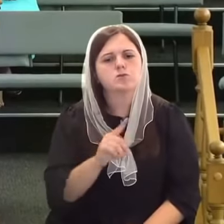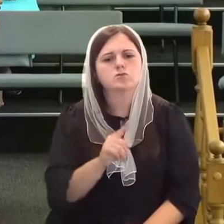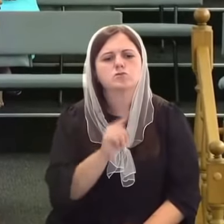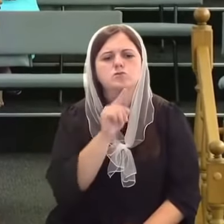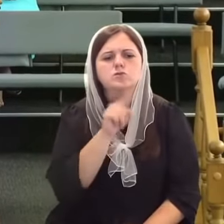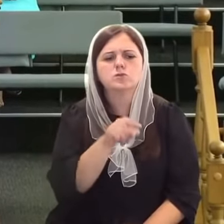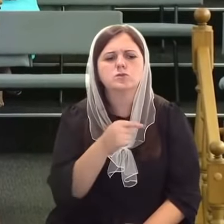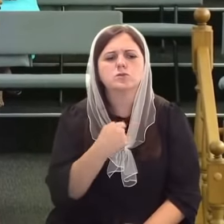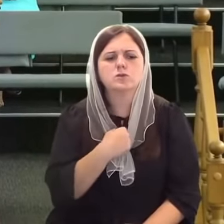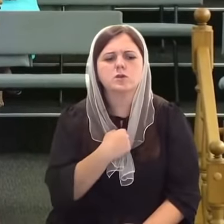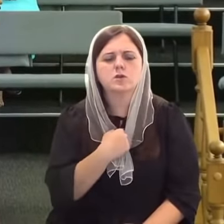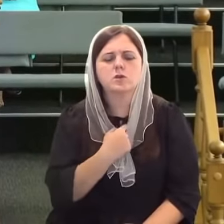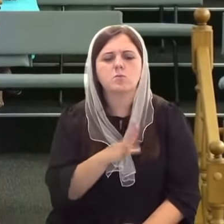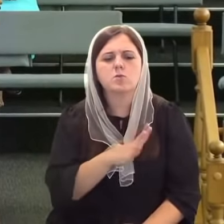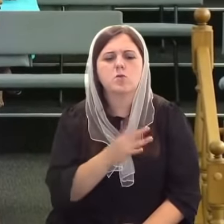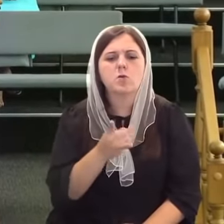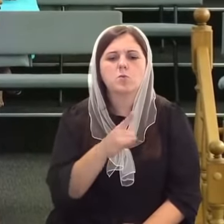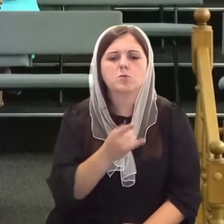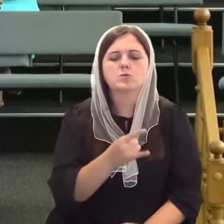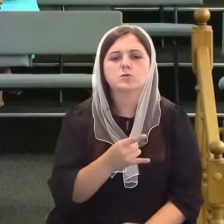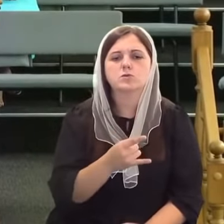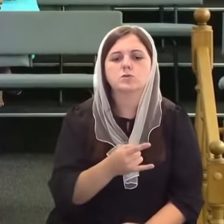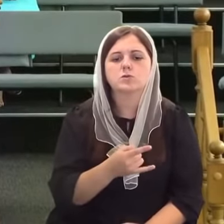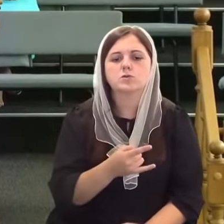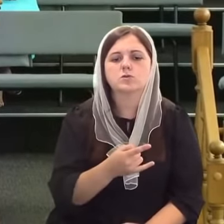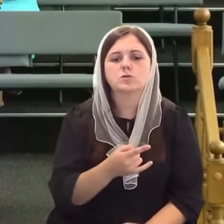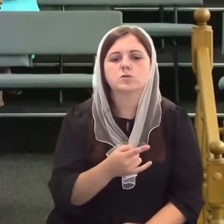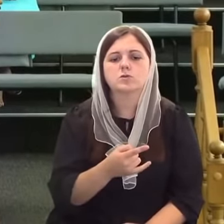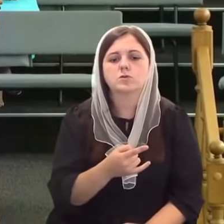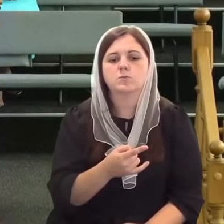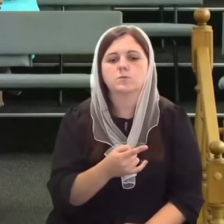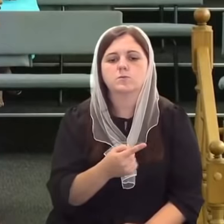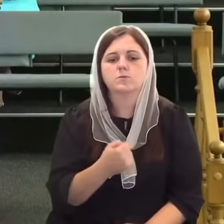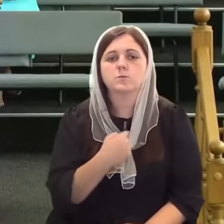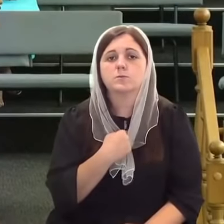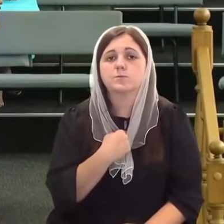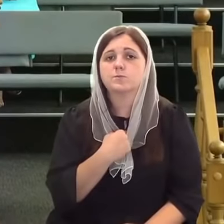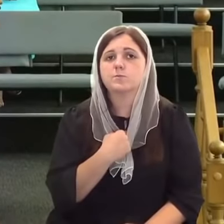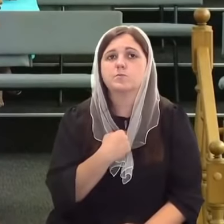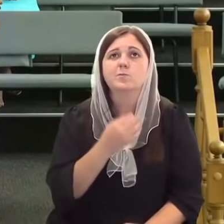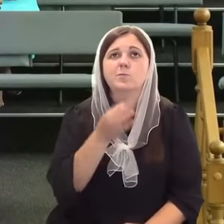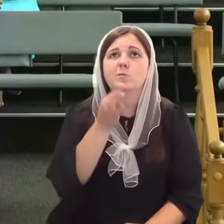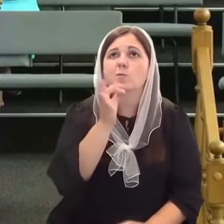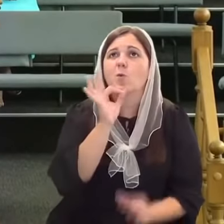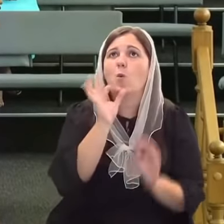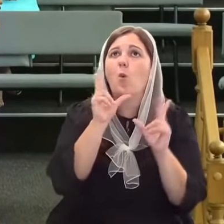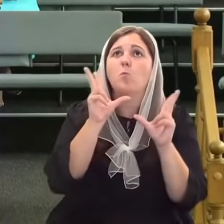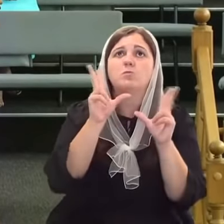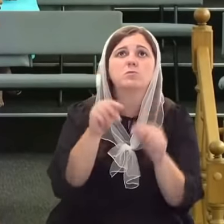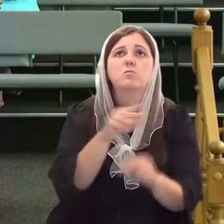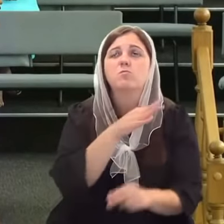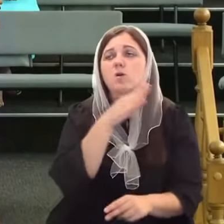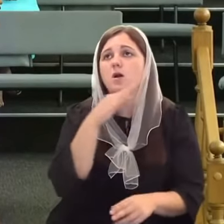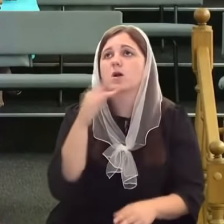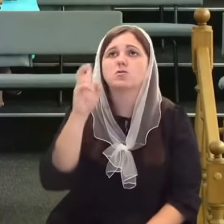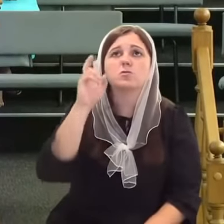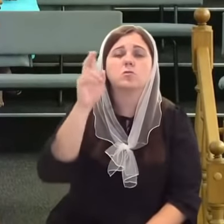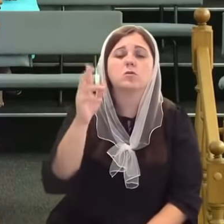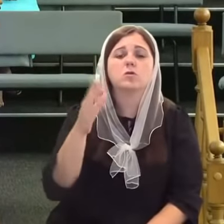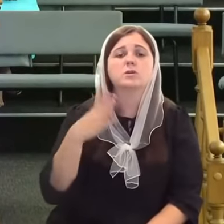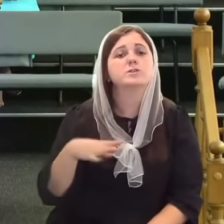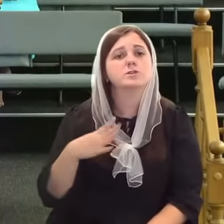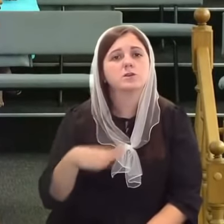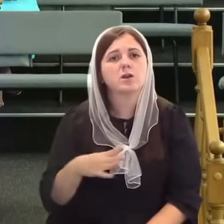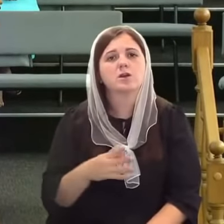машине, находясь в ожидании чуда, я столько много Богу пообещал. В ожидании мы